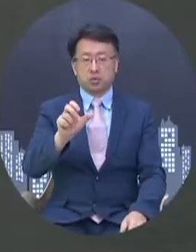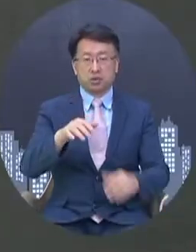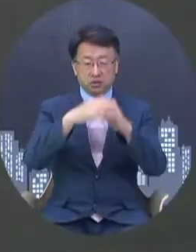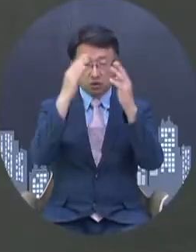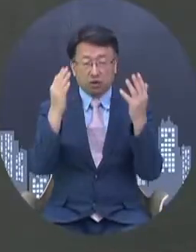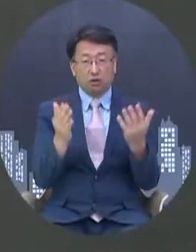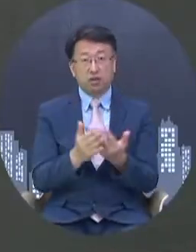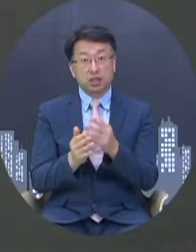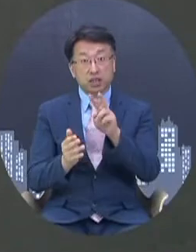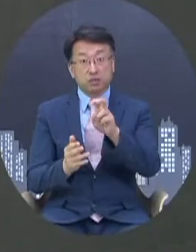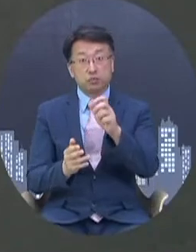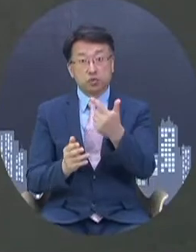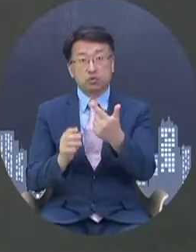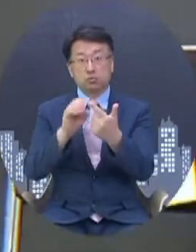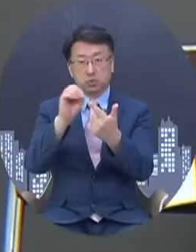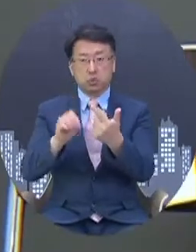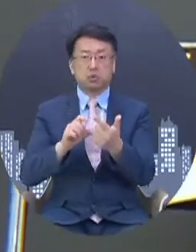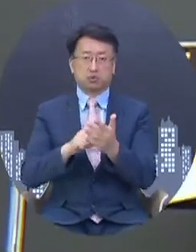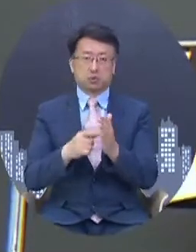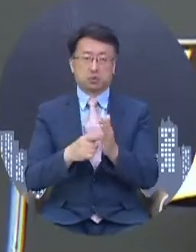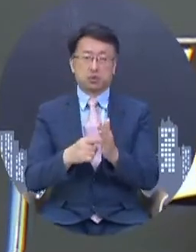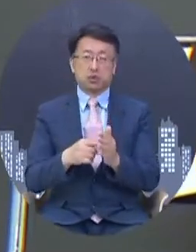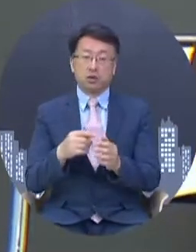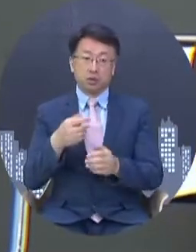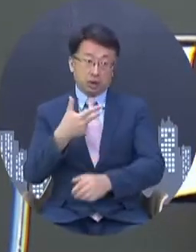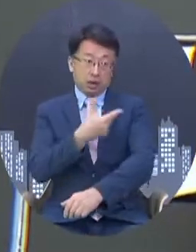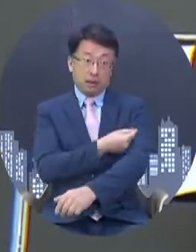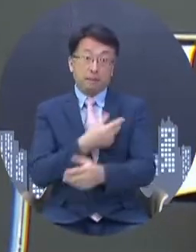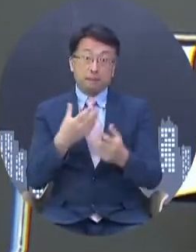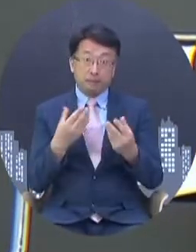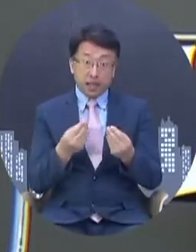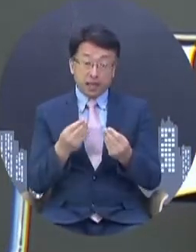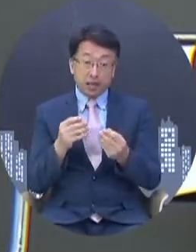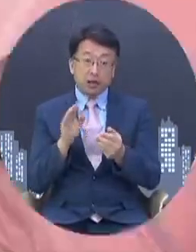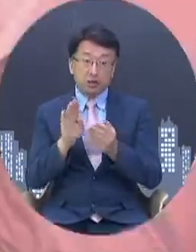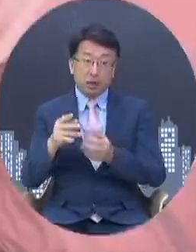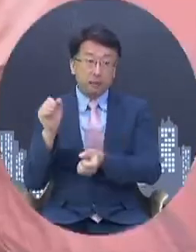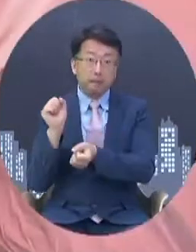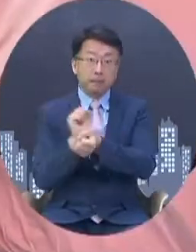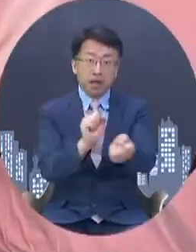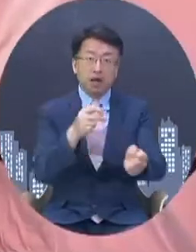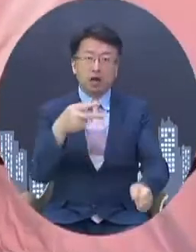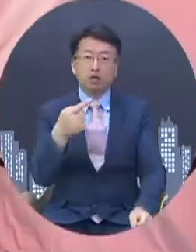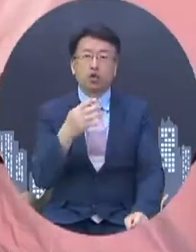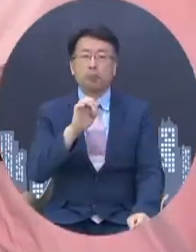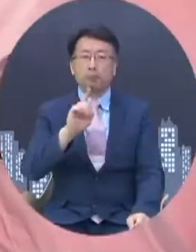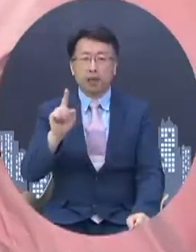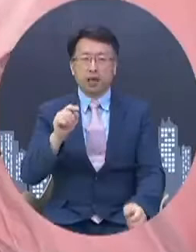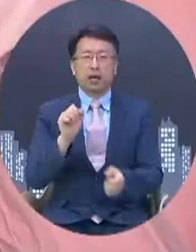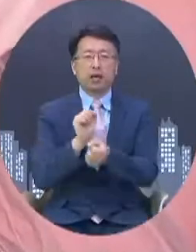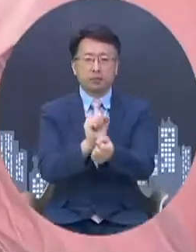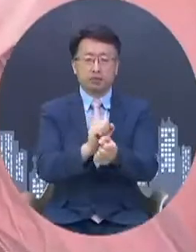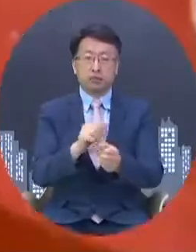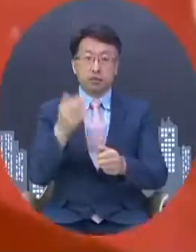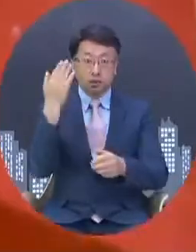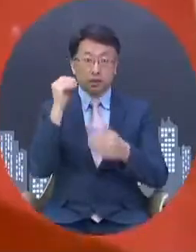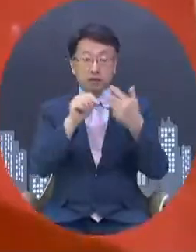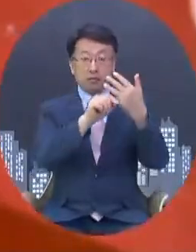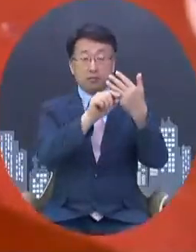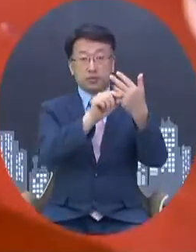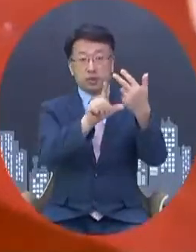전체의 26%를 차지했고, 백신 접종자가 확진된 돌파 감염자는 지난달 29일